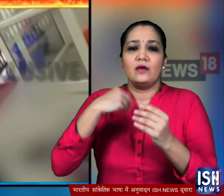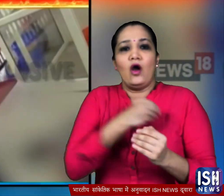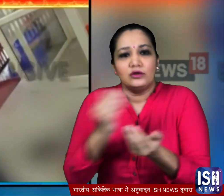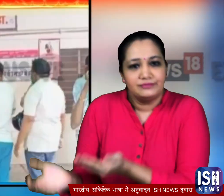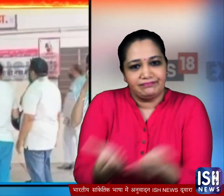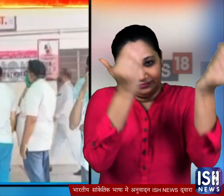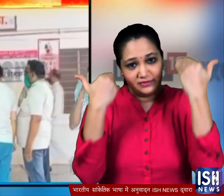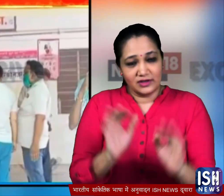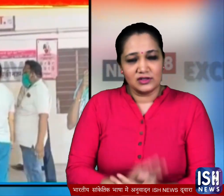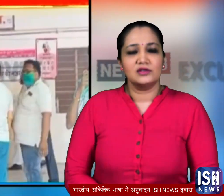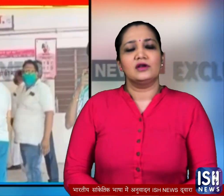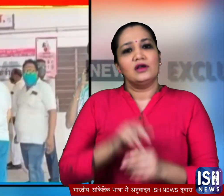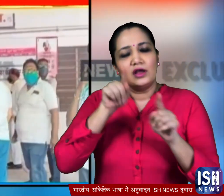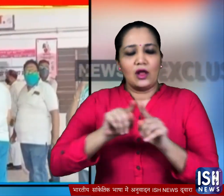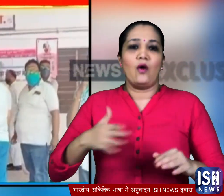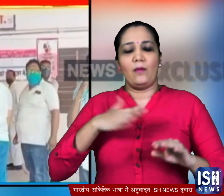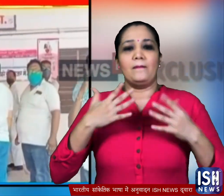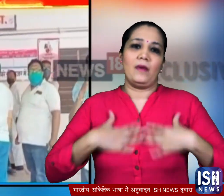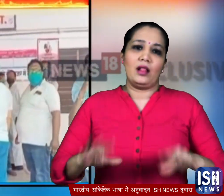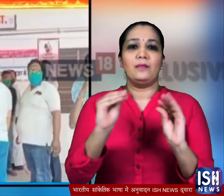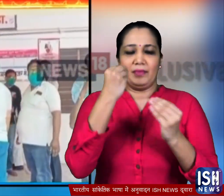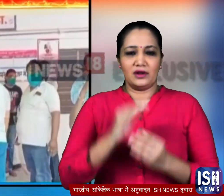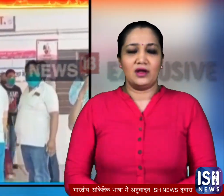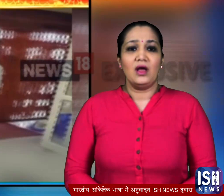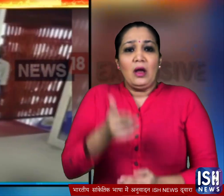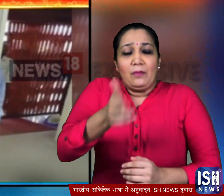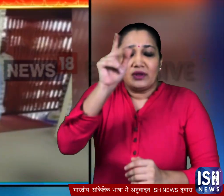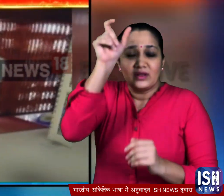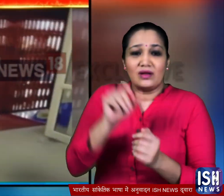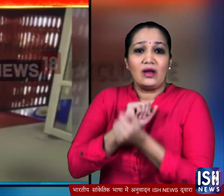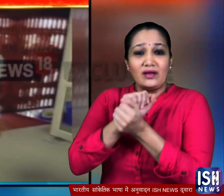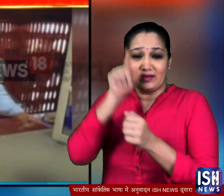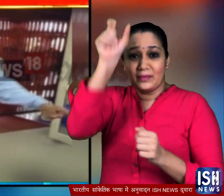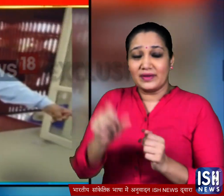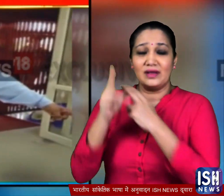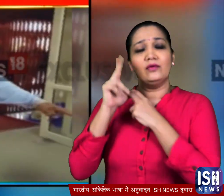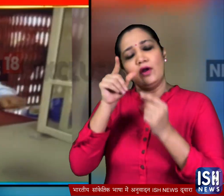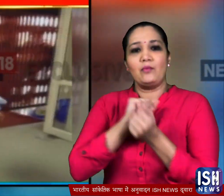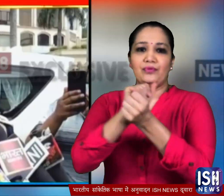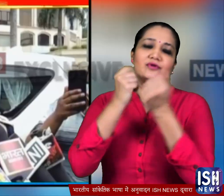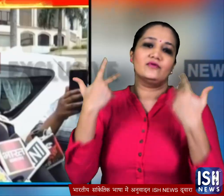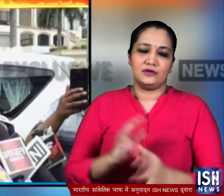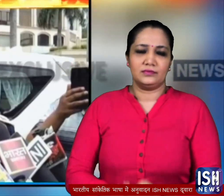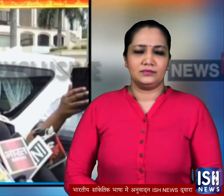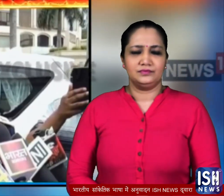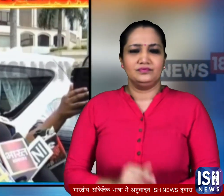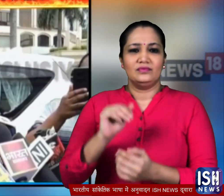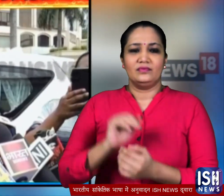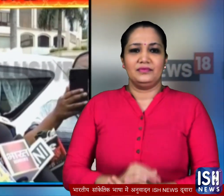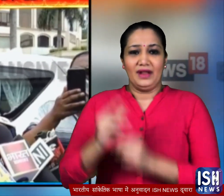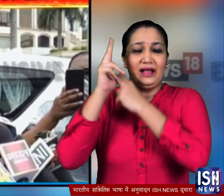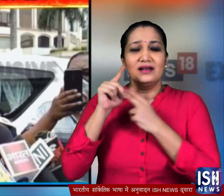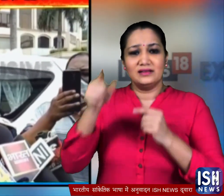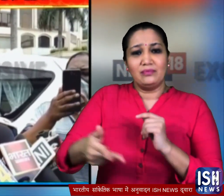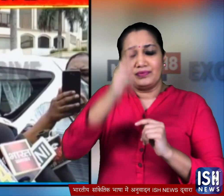अस्पताल ले जाया गया, जहां उसकी हालत अब स्थिर बताई जा रही है, लेकिन गोली चलाने वाले सिक्योरिटी गार्ड को पुलिस ने गिरफ्तार कर लिया। जो गार्ड है